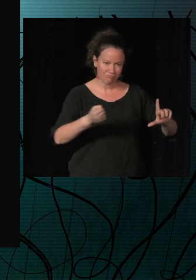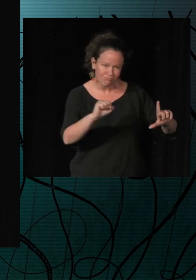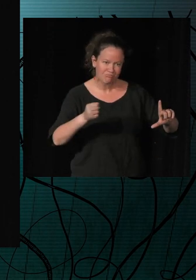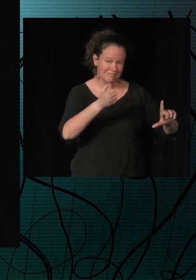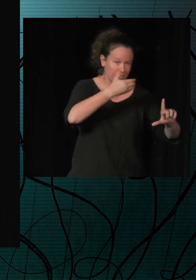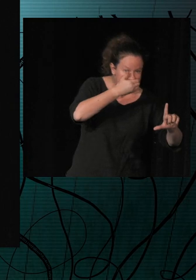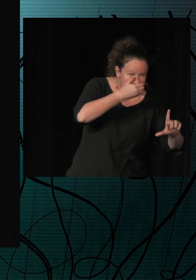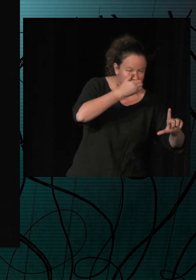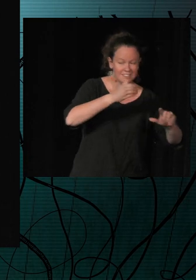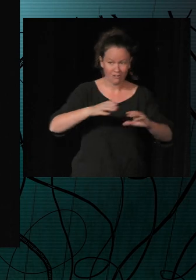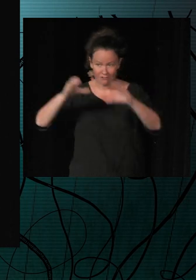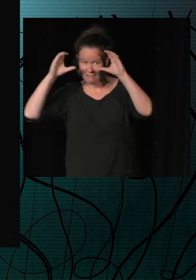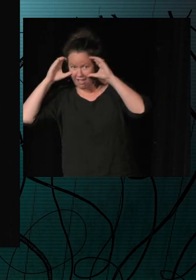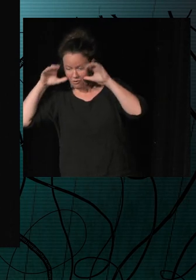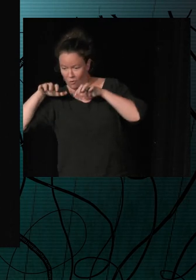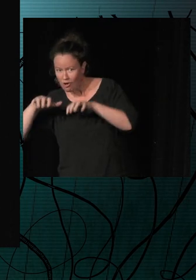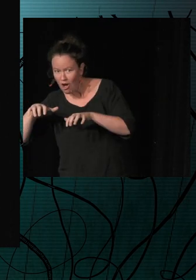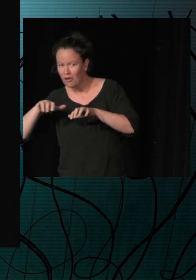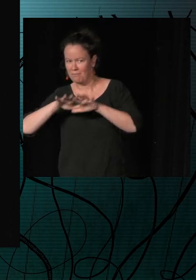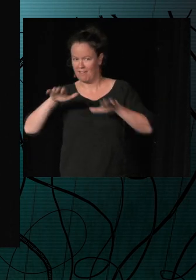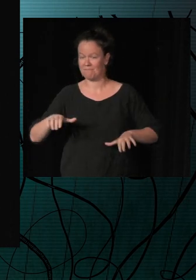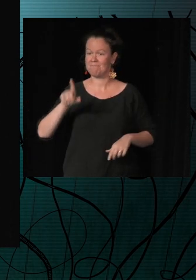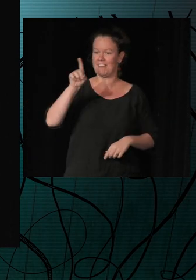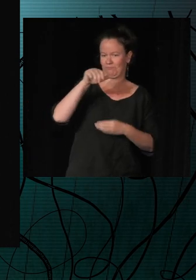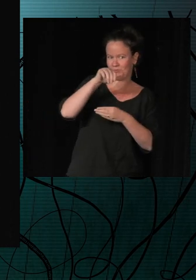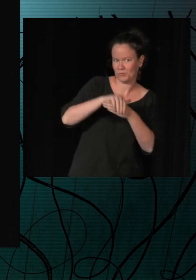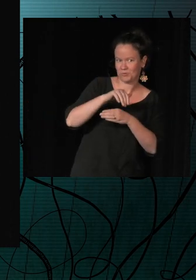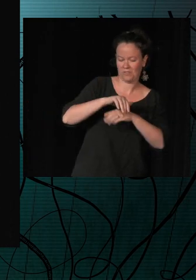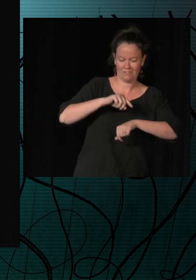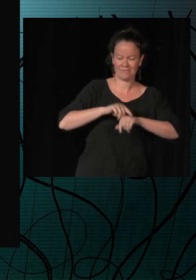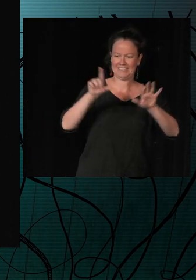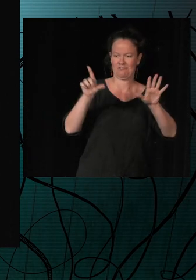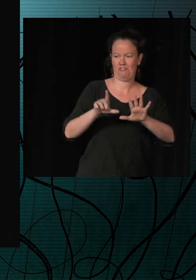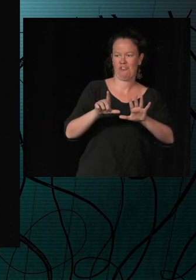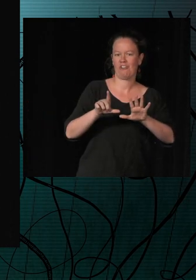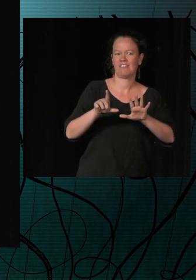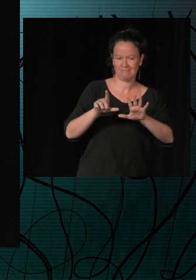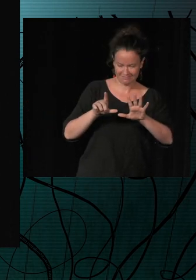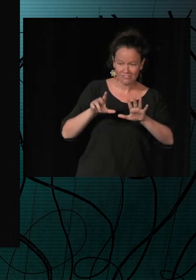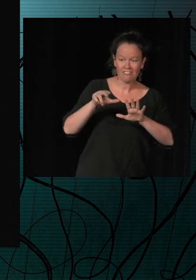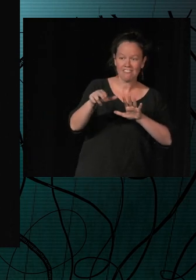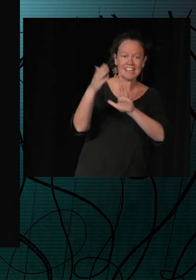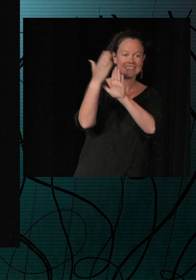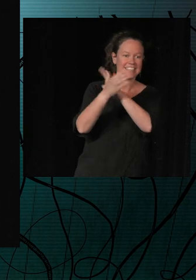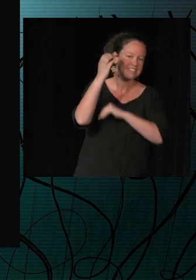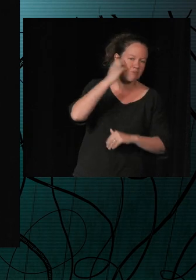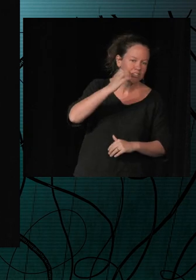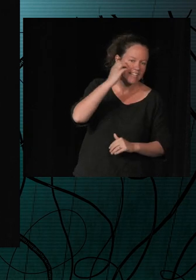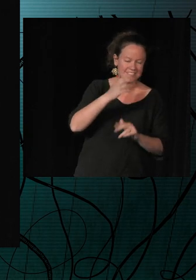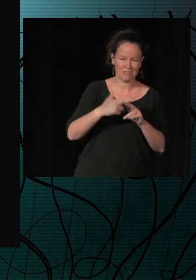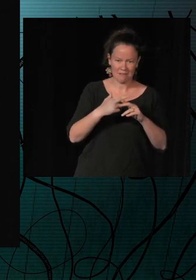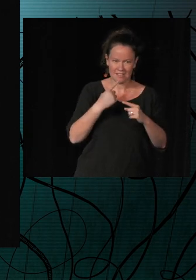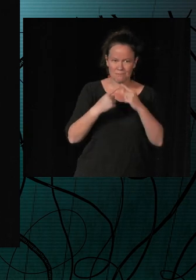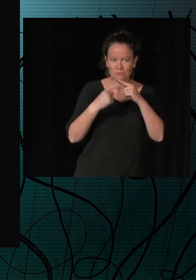de la VR d'horreur plein de choses et ce soir dans cette même salle à 19h un enregistrement en direct des nouilles rampantes donc histoire